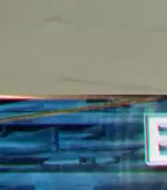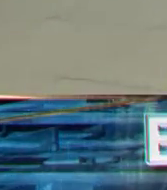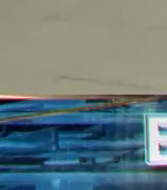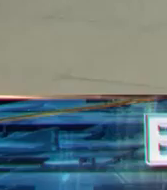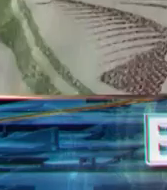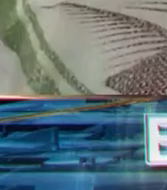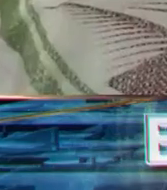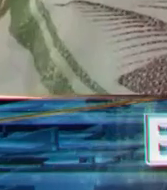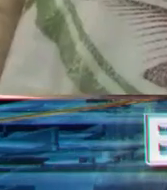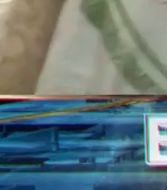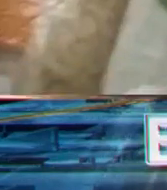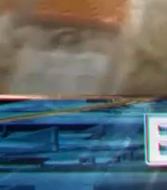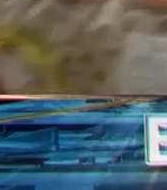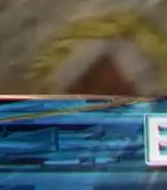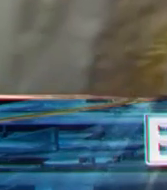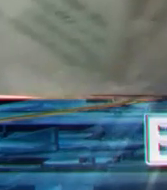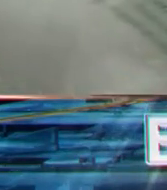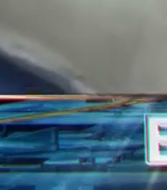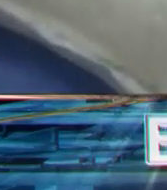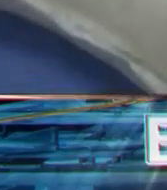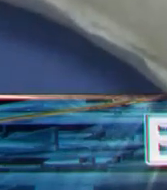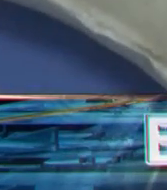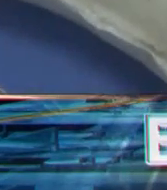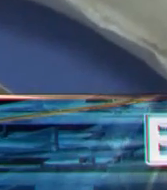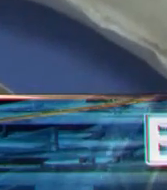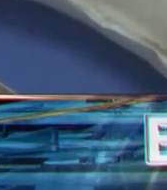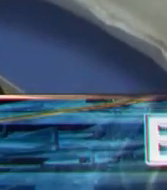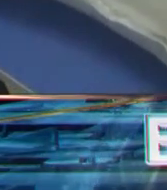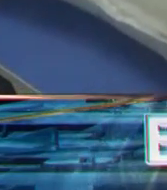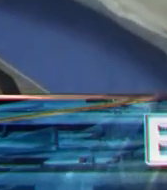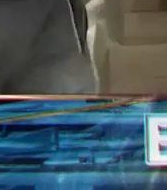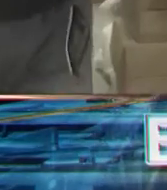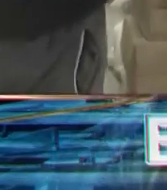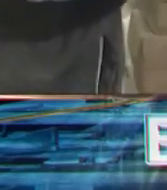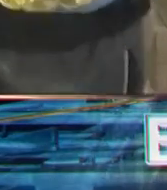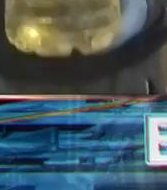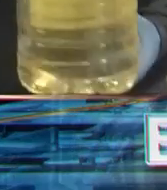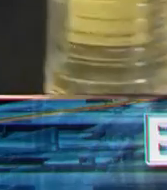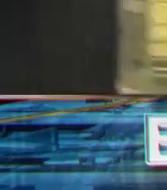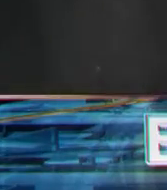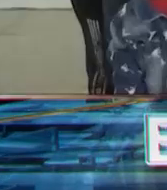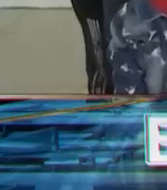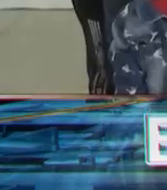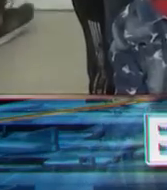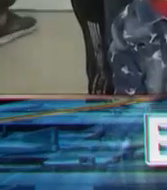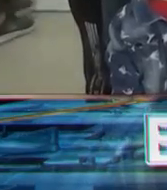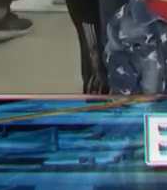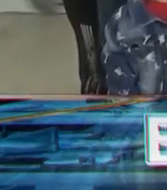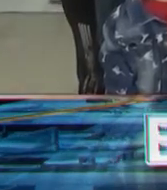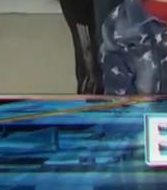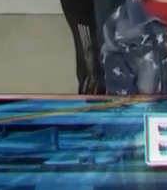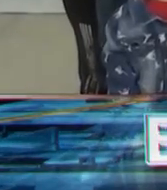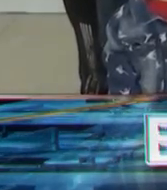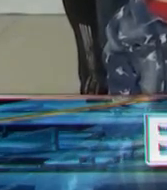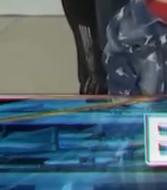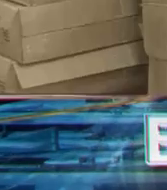Талғарлық Данияр Нұрбаев 100 отбасына азық түлік үлестірді. Облыстық мәслихат депутаты егіске 2 миллион 800 мың теңге